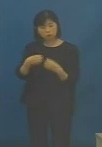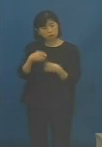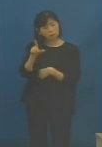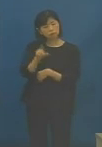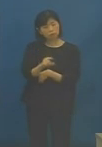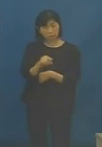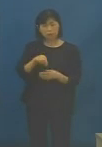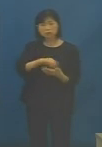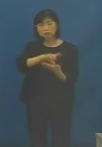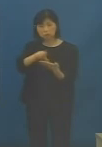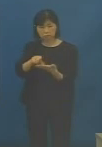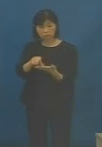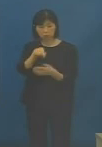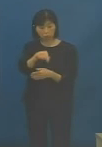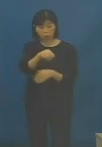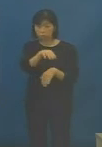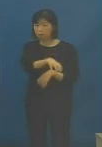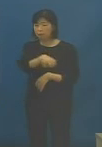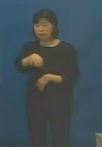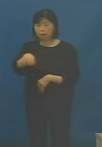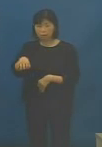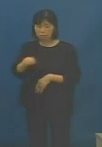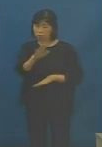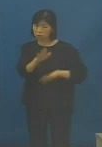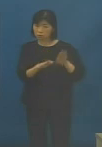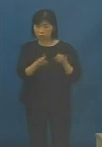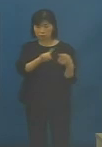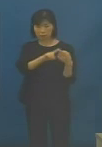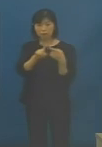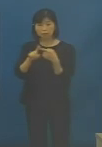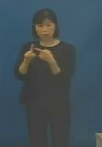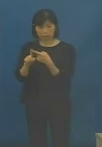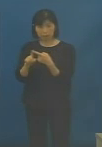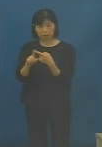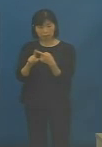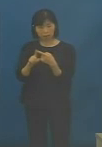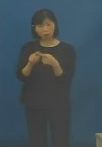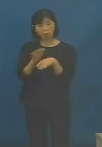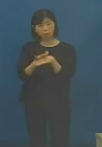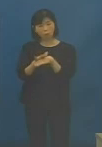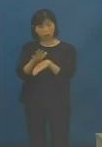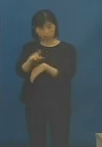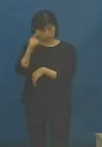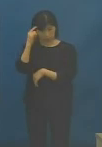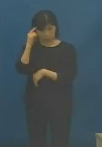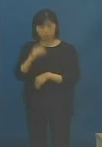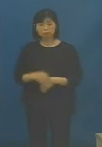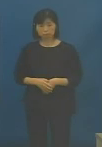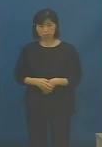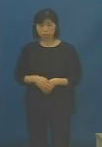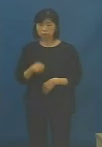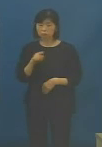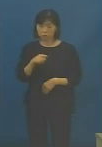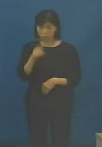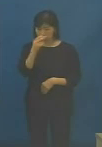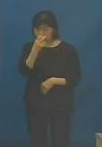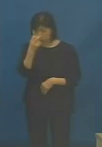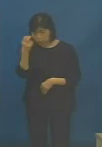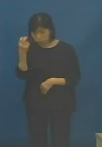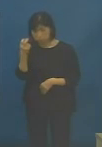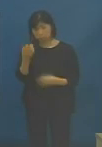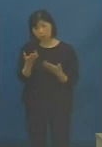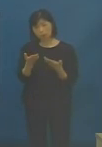ぞれのやっぱり事情に応じた最適解があると思いますので、それを探していただくということではないかなと、思います